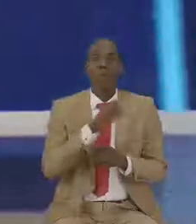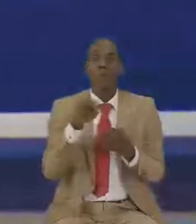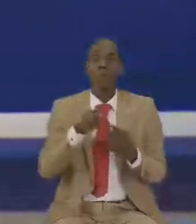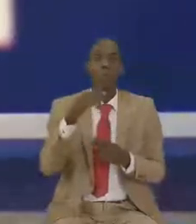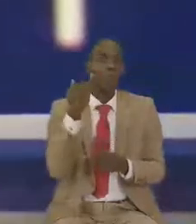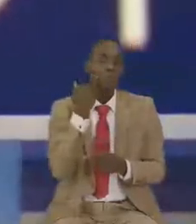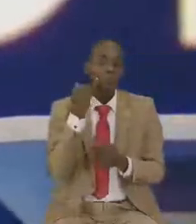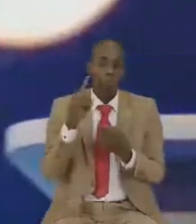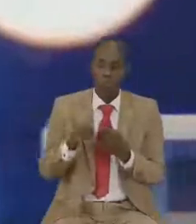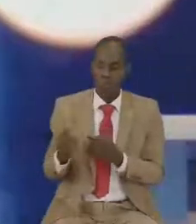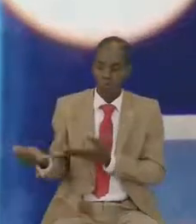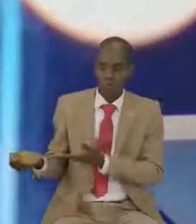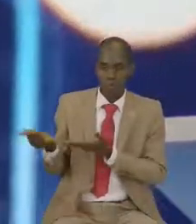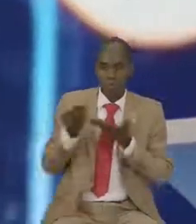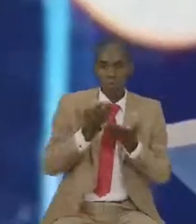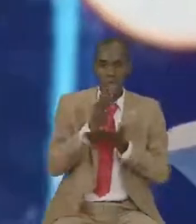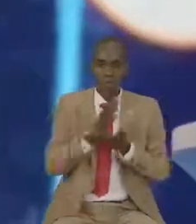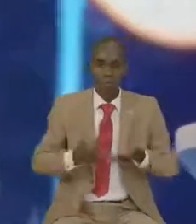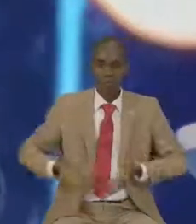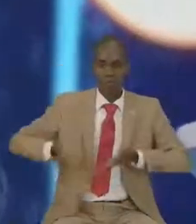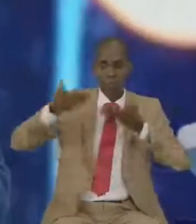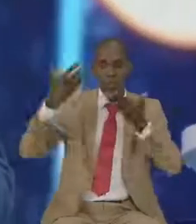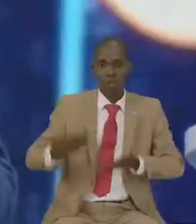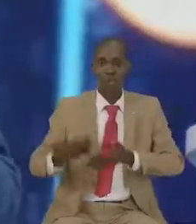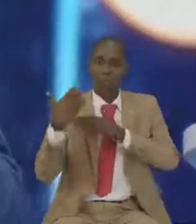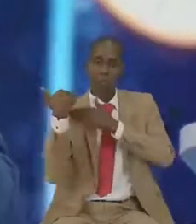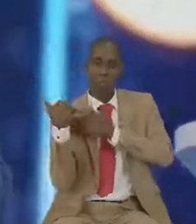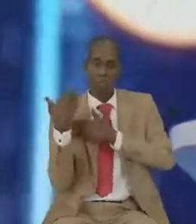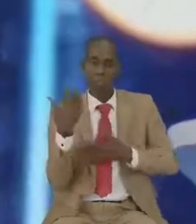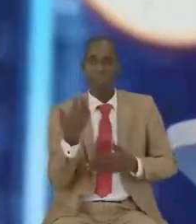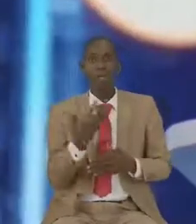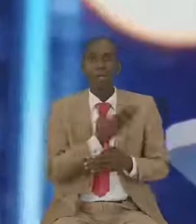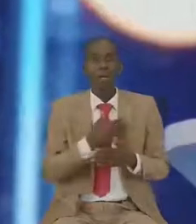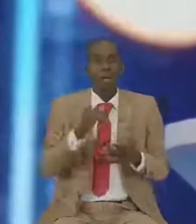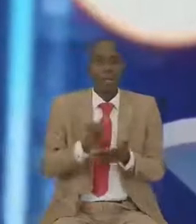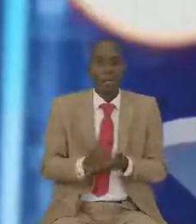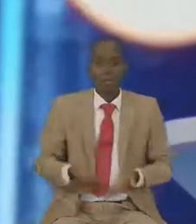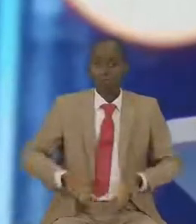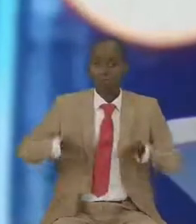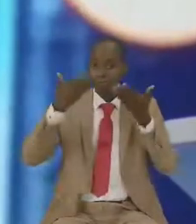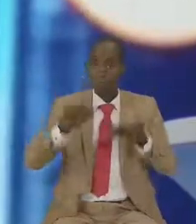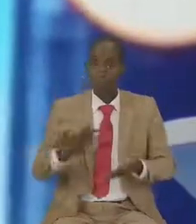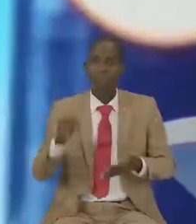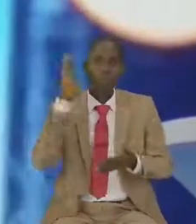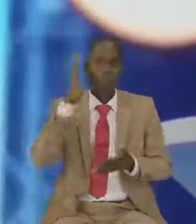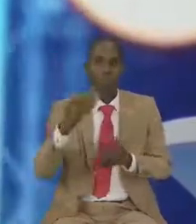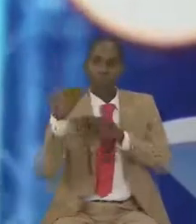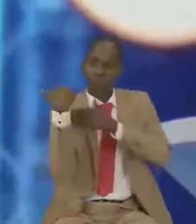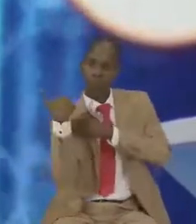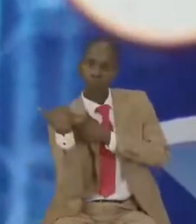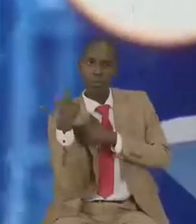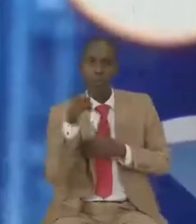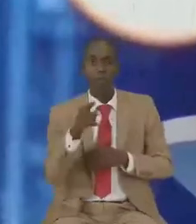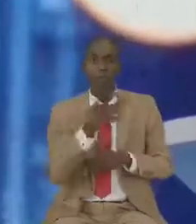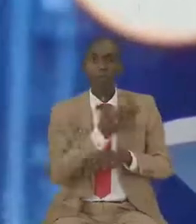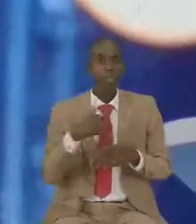substitution. Lorsque vous devez porter un fardeau particulier, et